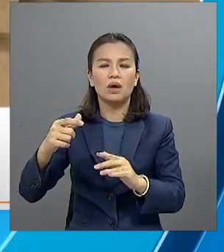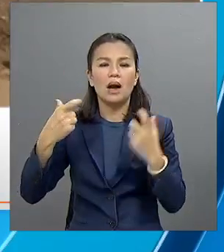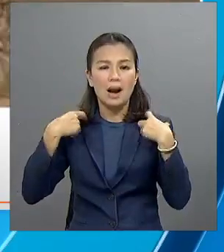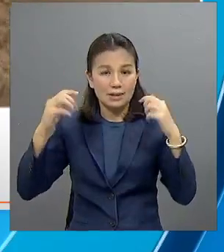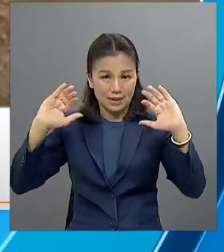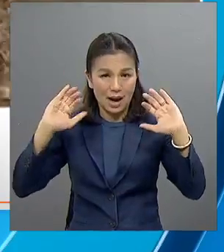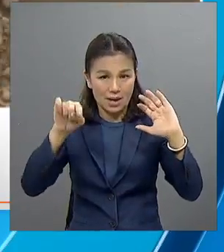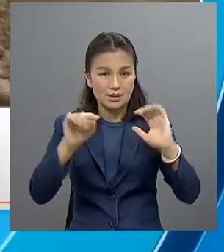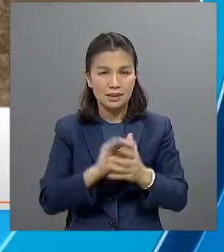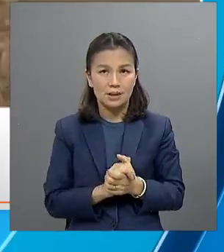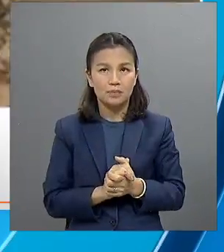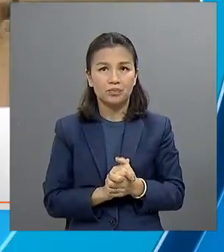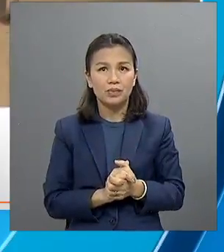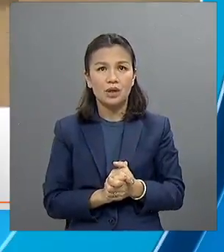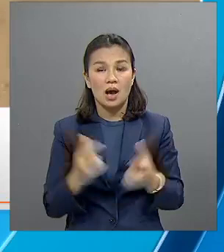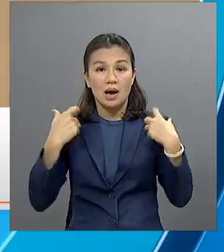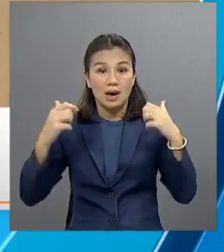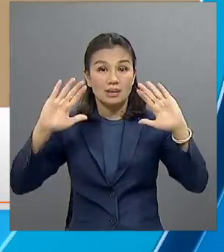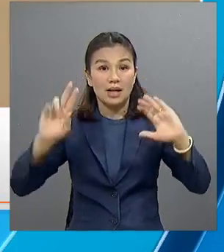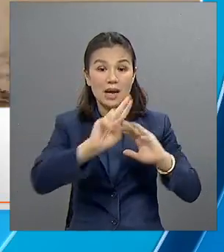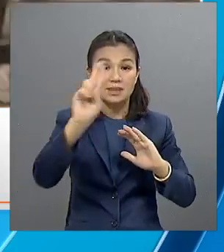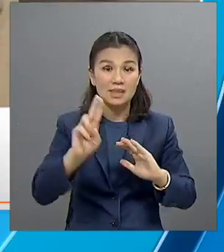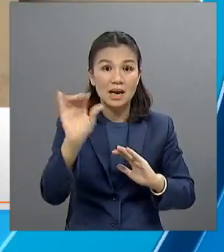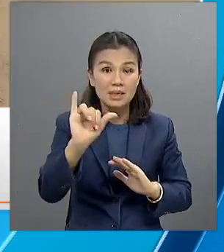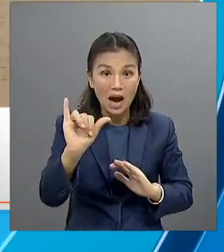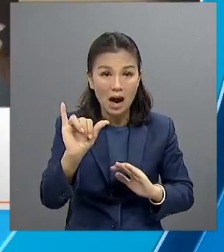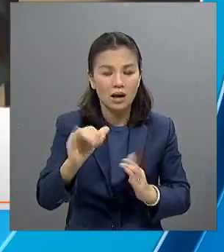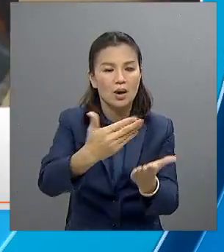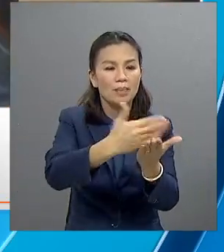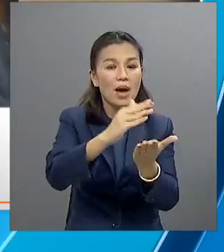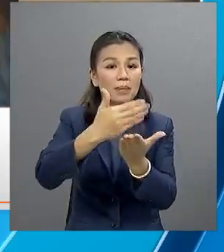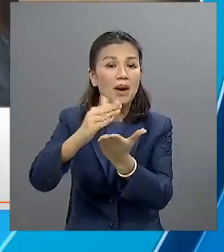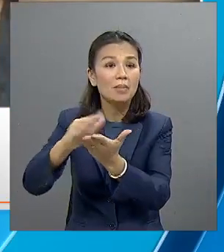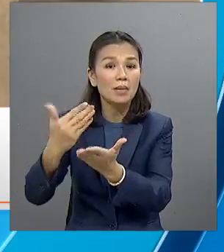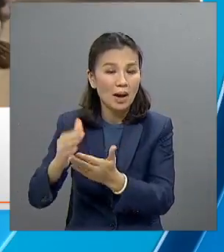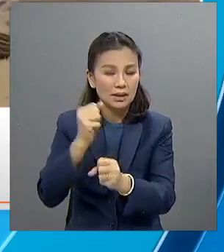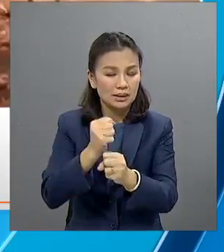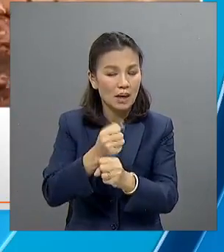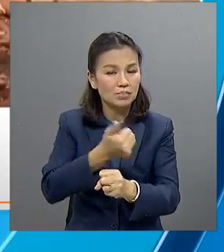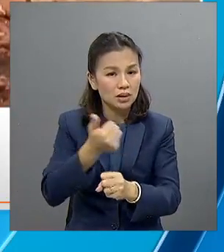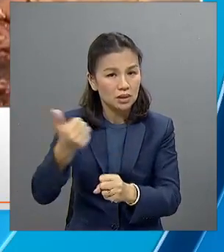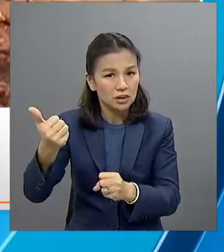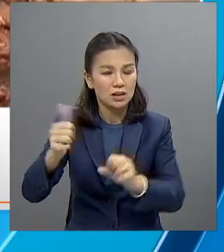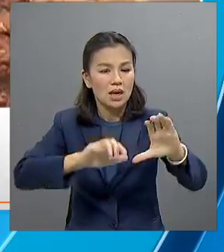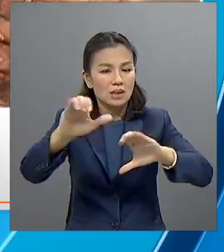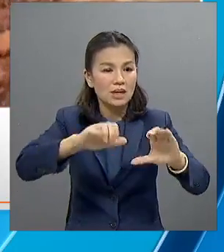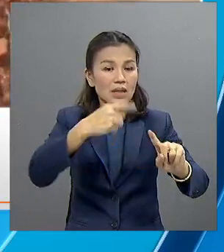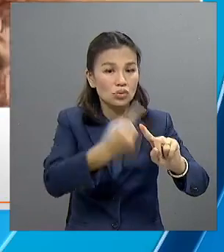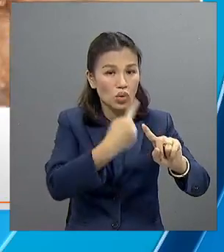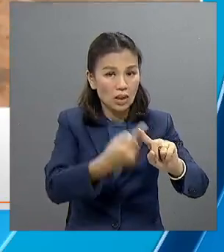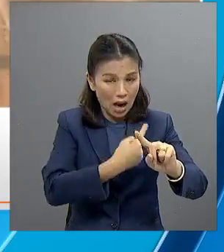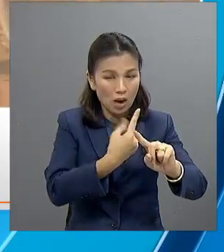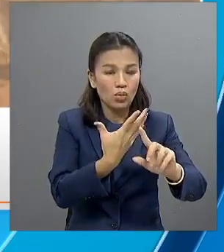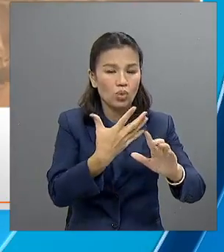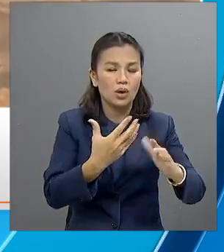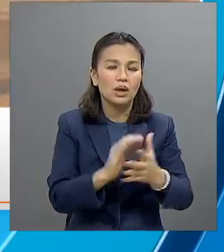ภารการยังไม่มีความจำเป็นใช้เราก็ถึงจะมาบริหารจัดการทางด้านอื่นนะอาจจะประจักษ์ที่เช่าชั่วคราวแหละแต่กรณีพื้นที่ตรงนี้เป็นพื้น